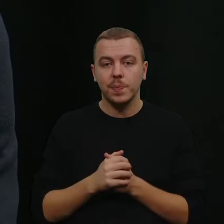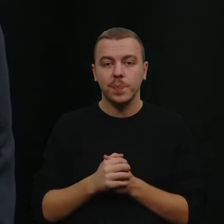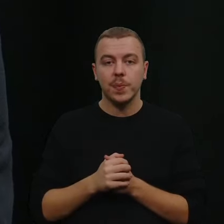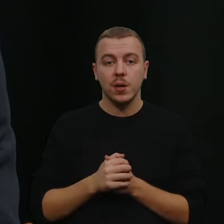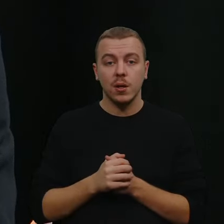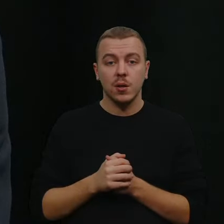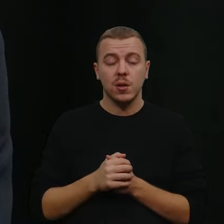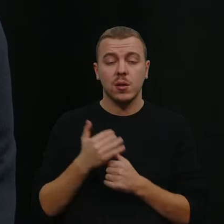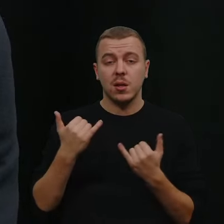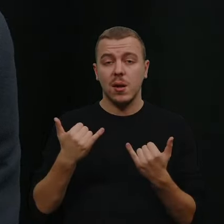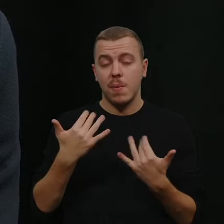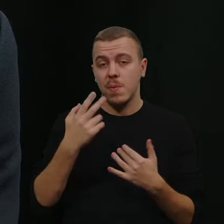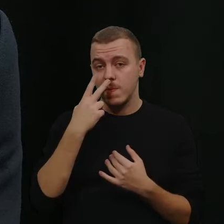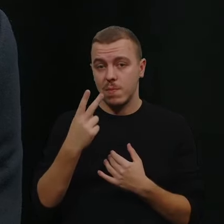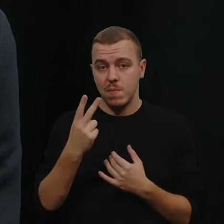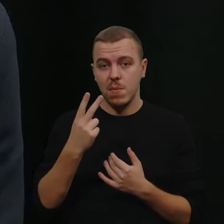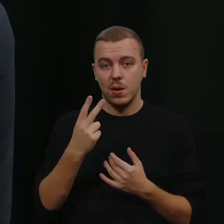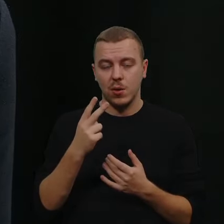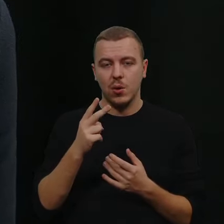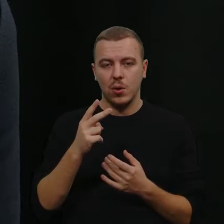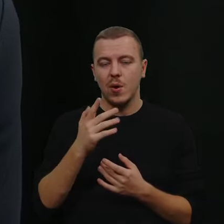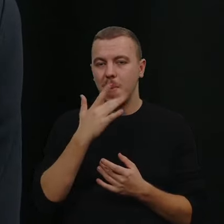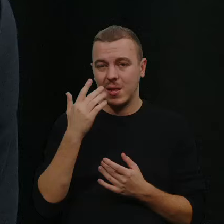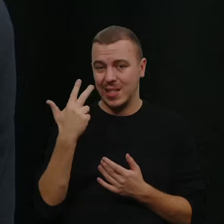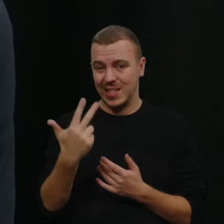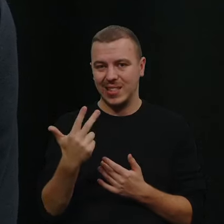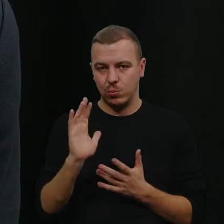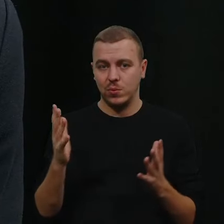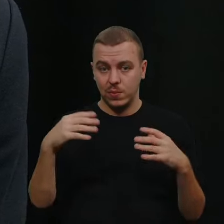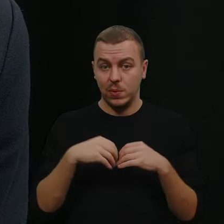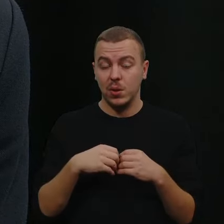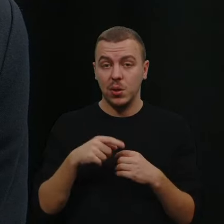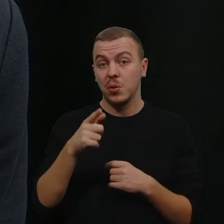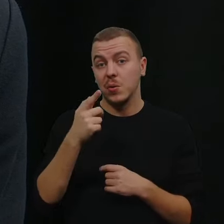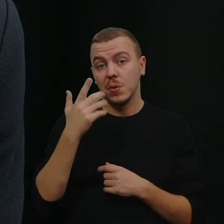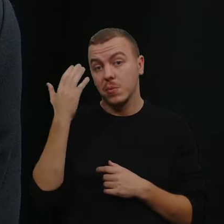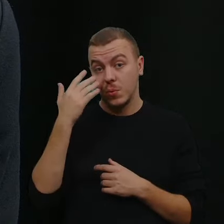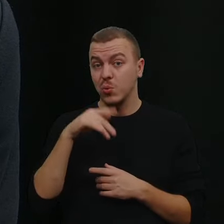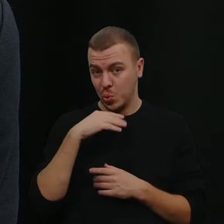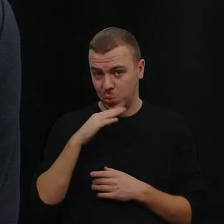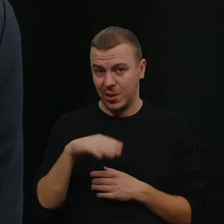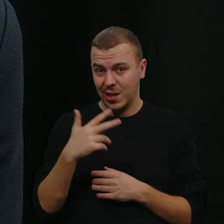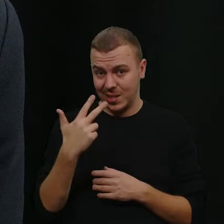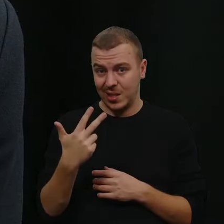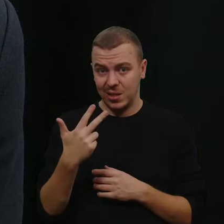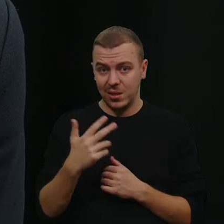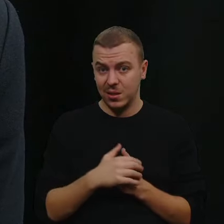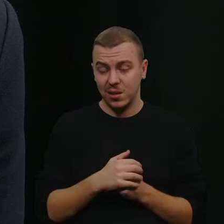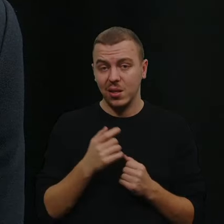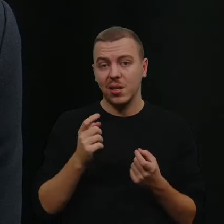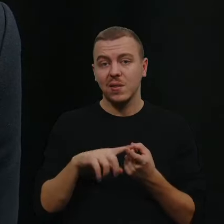tarsi dabar yra kontūrai koalicija iš trijų partijų. Kaip jums atrodo, to gali užtekti, žvelgiant